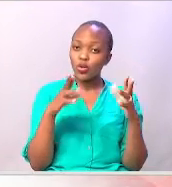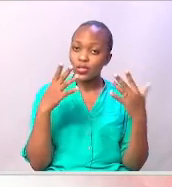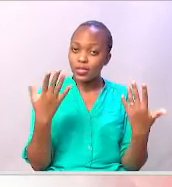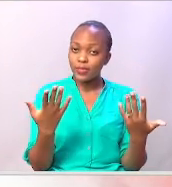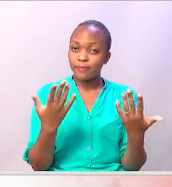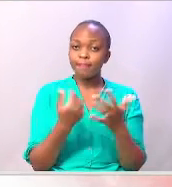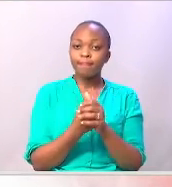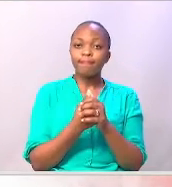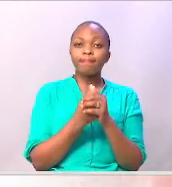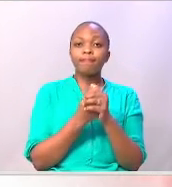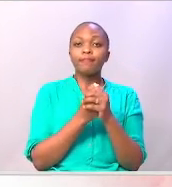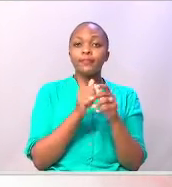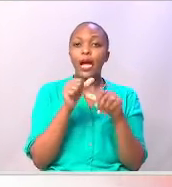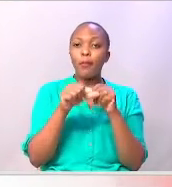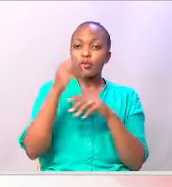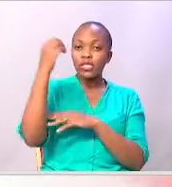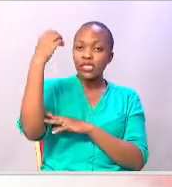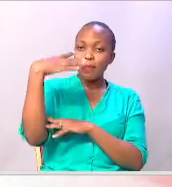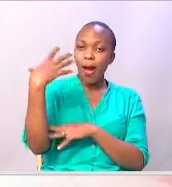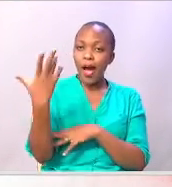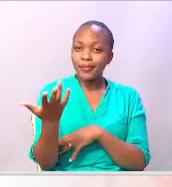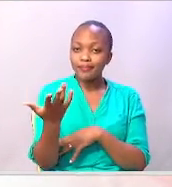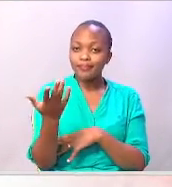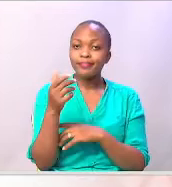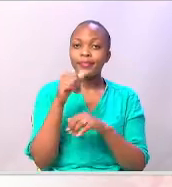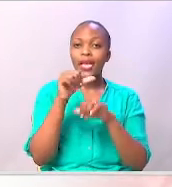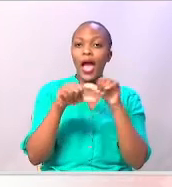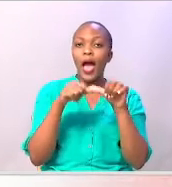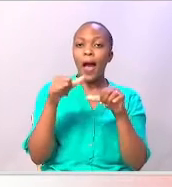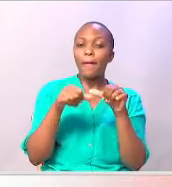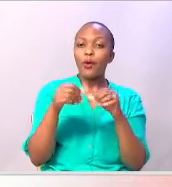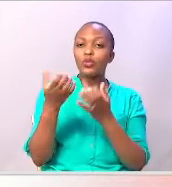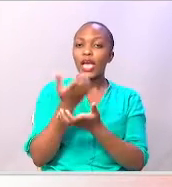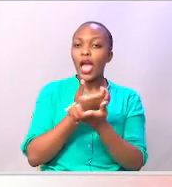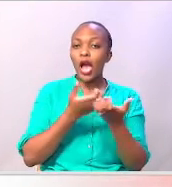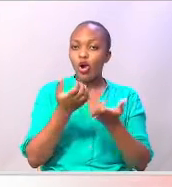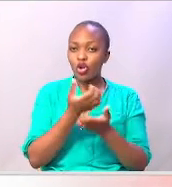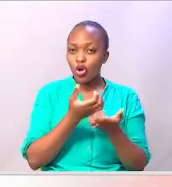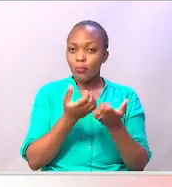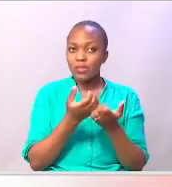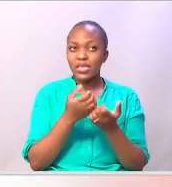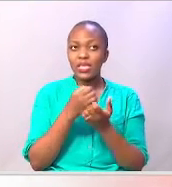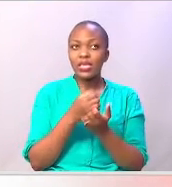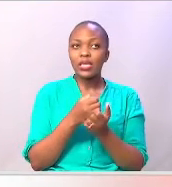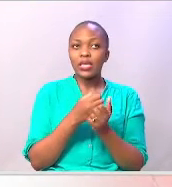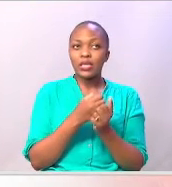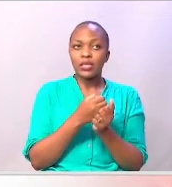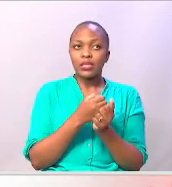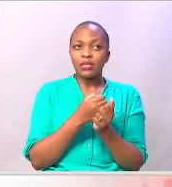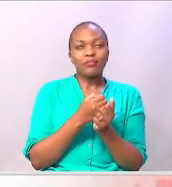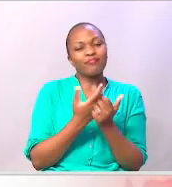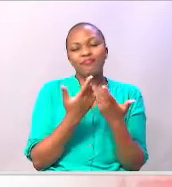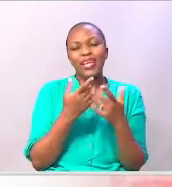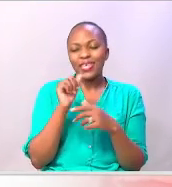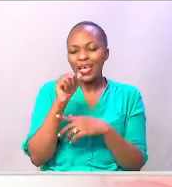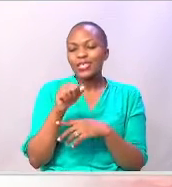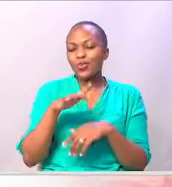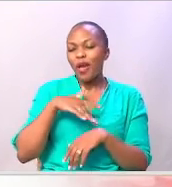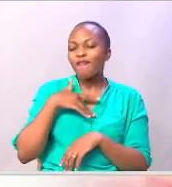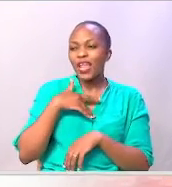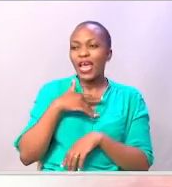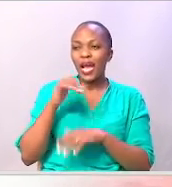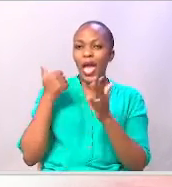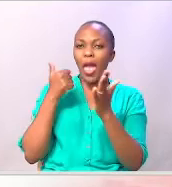mambo ya stima, mambo ya economy, nje nakuwa kwamba ni wakati ya mwisho ndio tuna feel, lakini